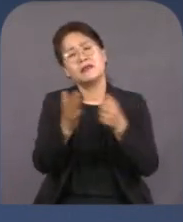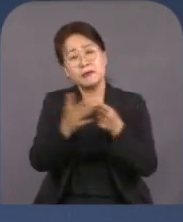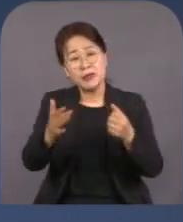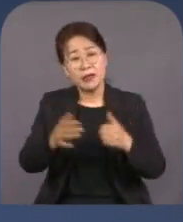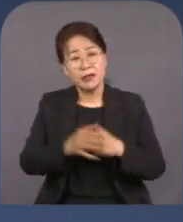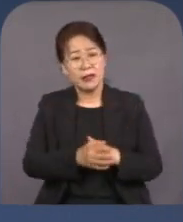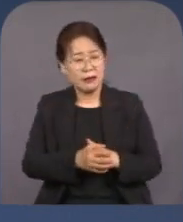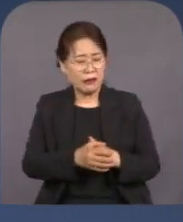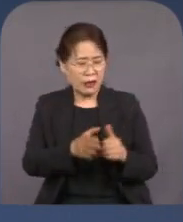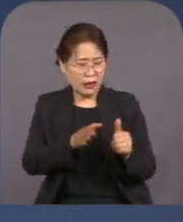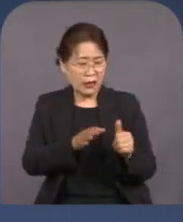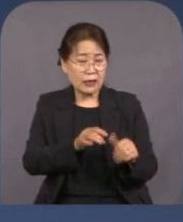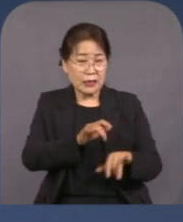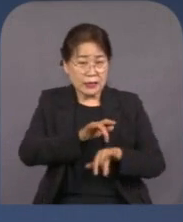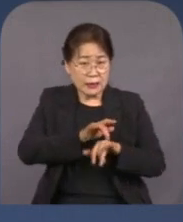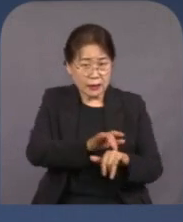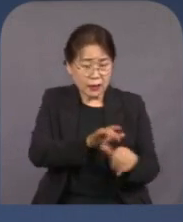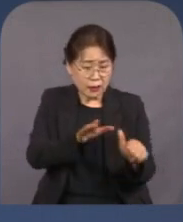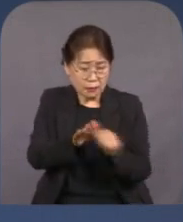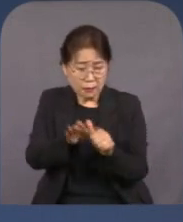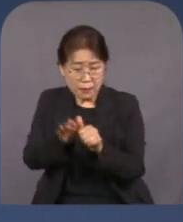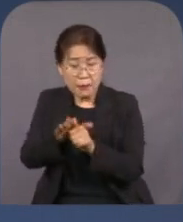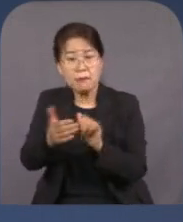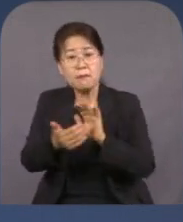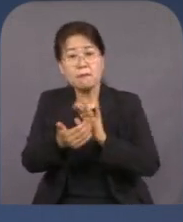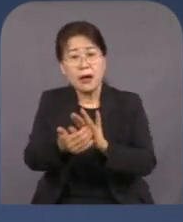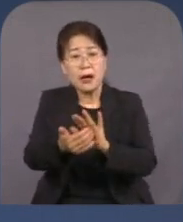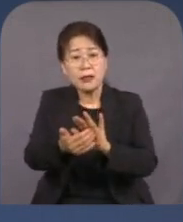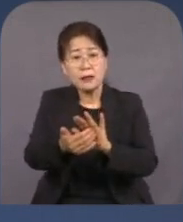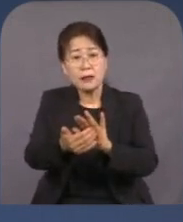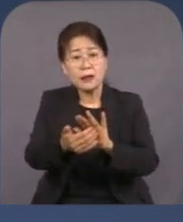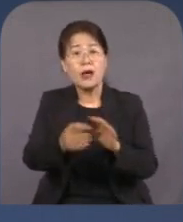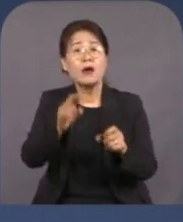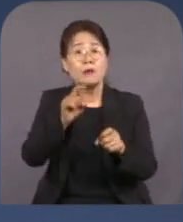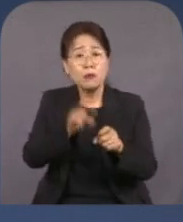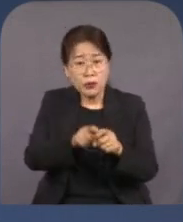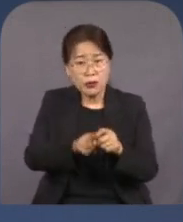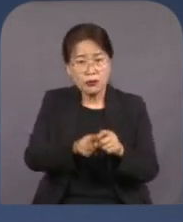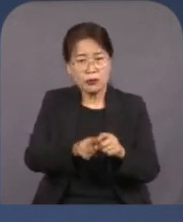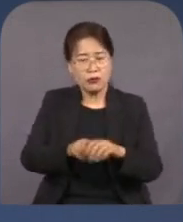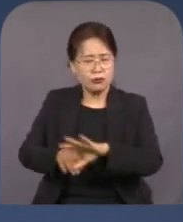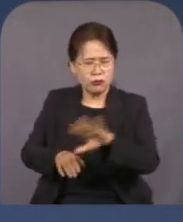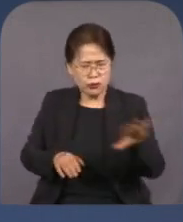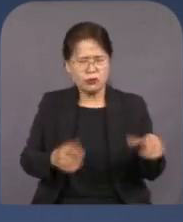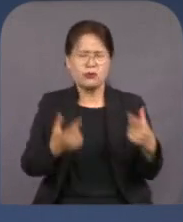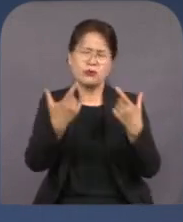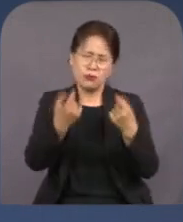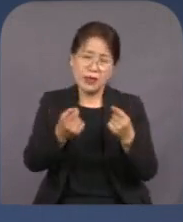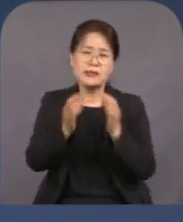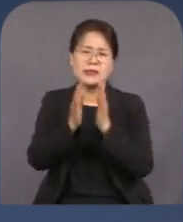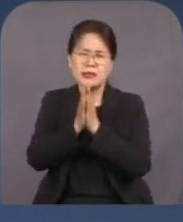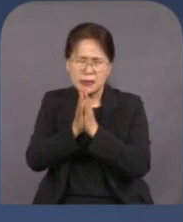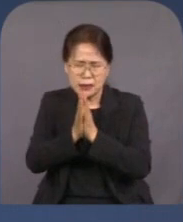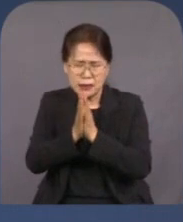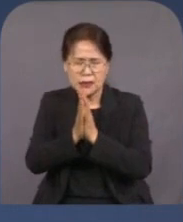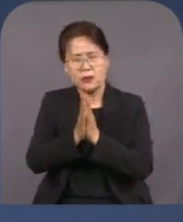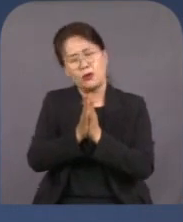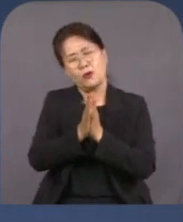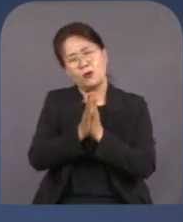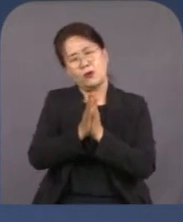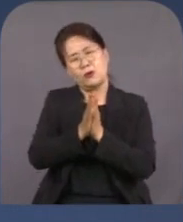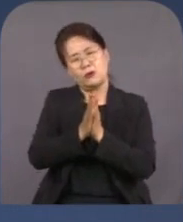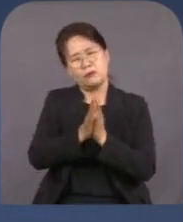다양한 공격을 막아내기 위해서는 우리의 기도 역시 다양하고 우리의 기도의 지경이